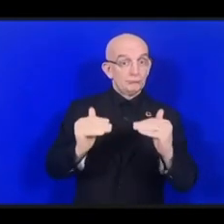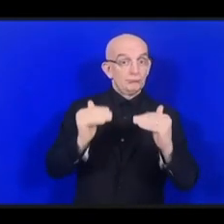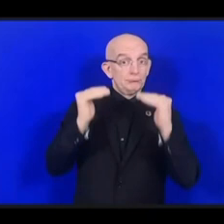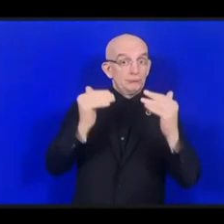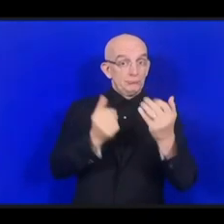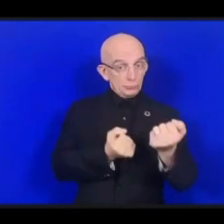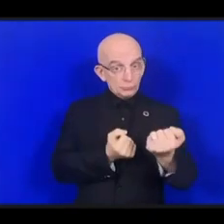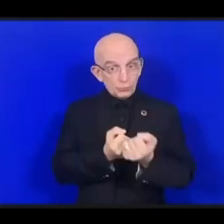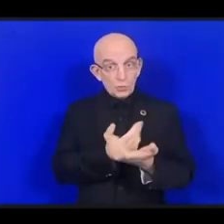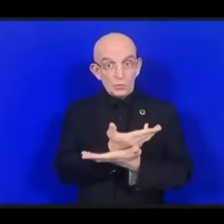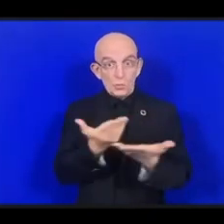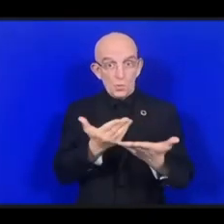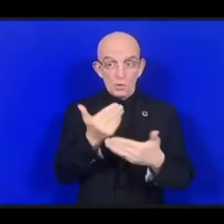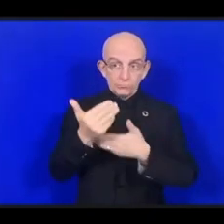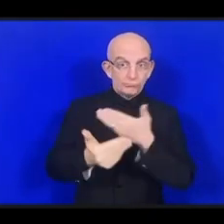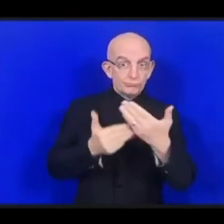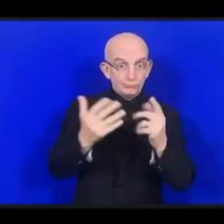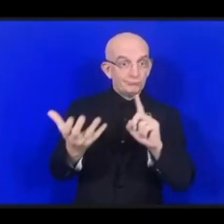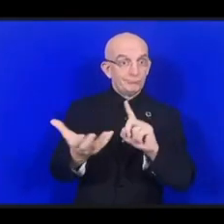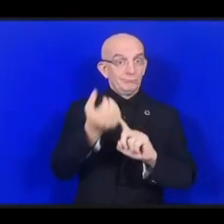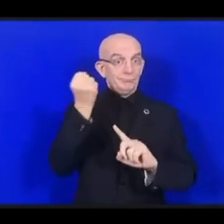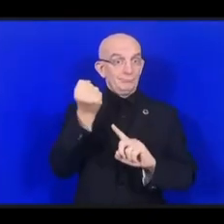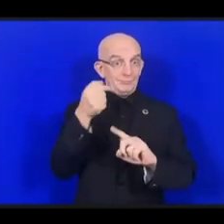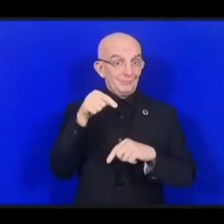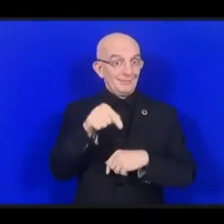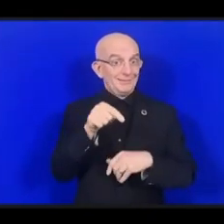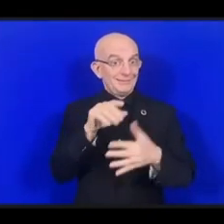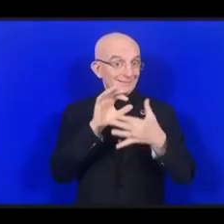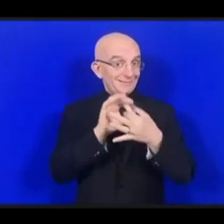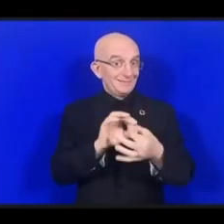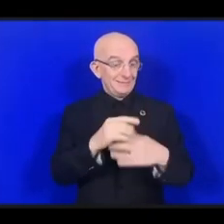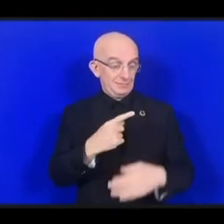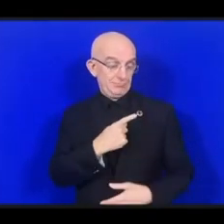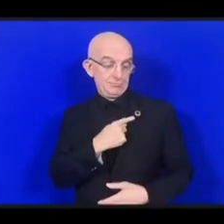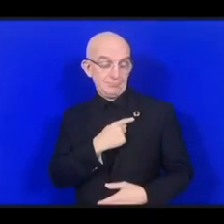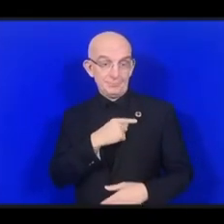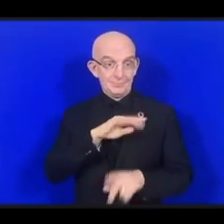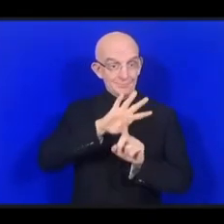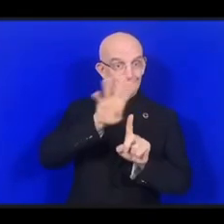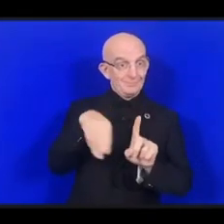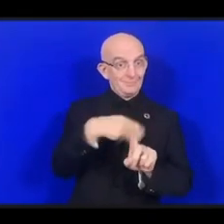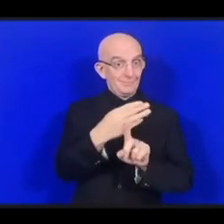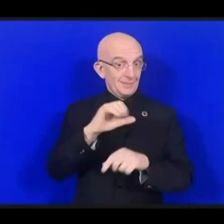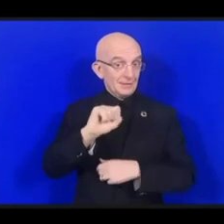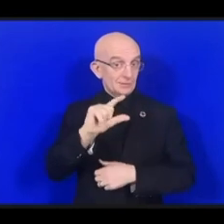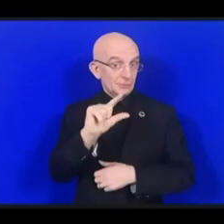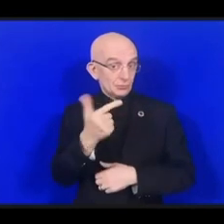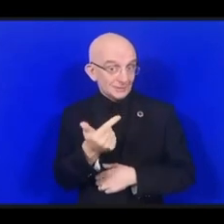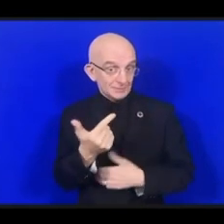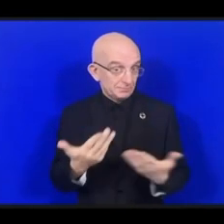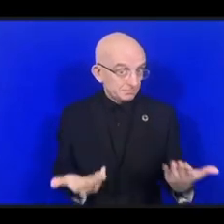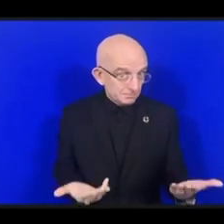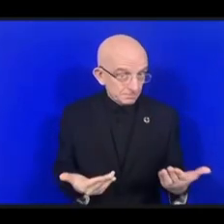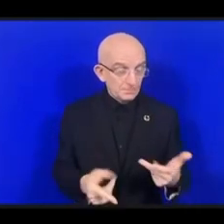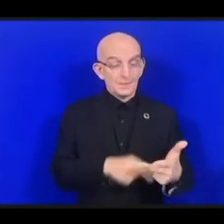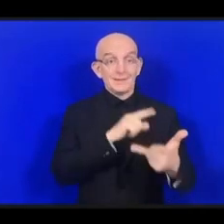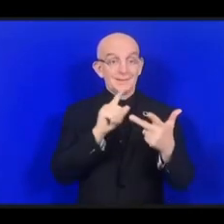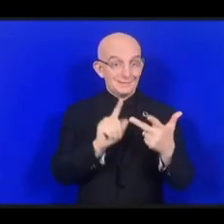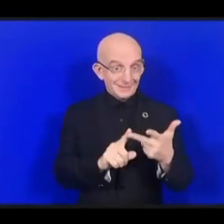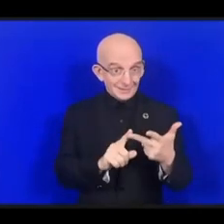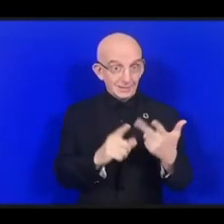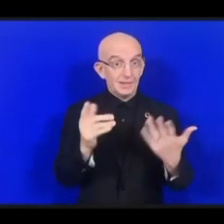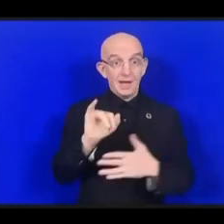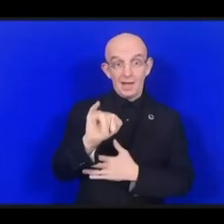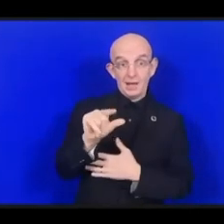troisièmement comment ce FGI peut-il soutenir au mieux la préparation et le suivi du pacte numérique